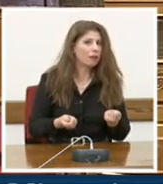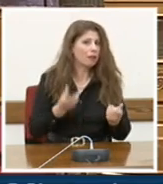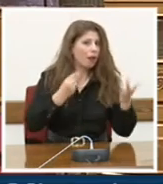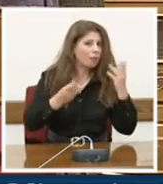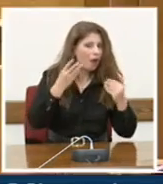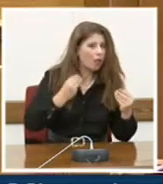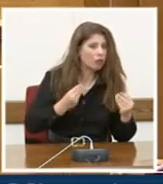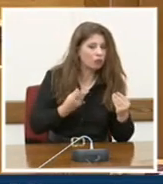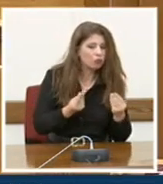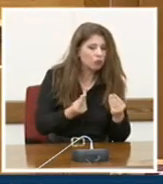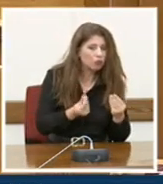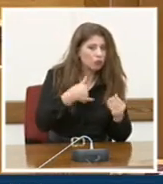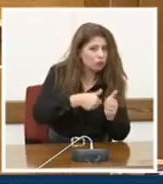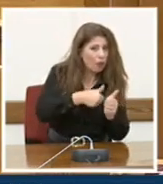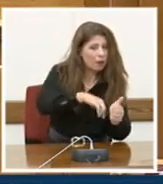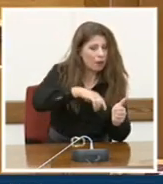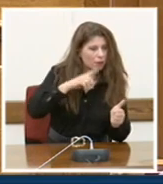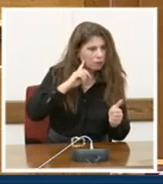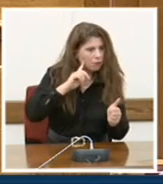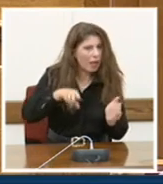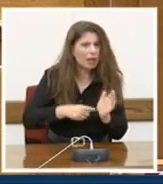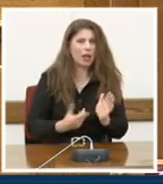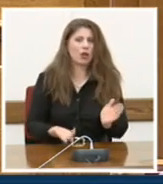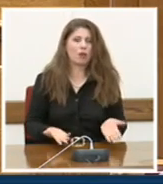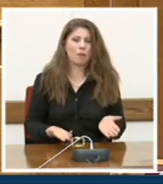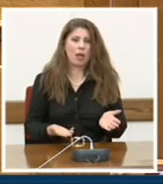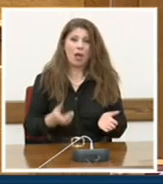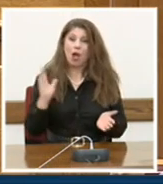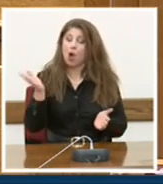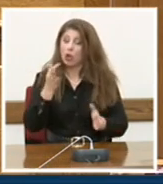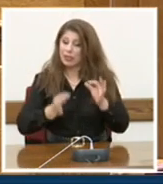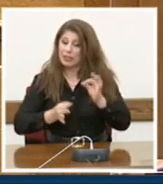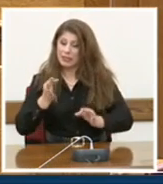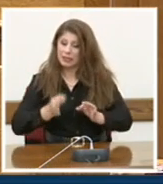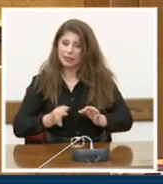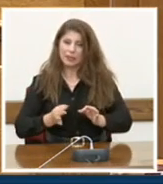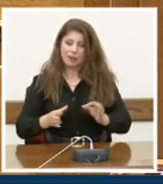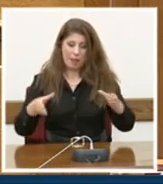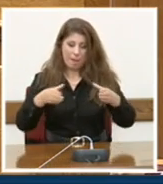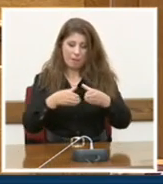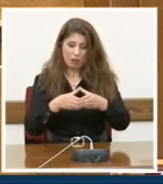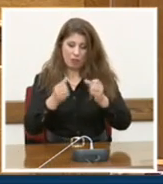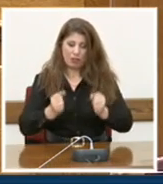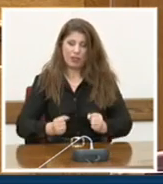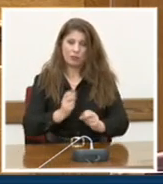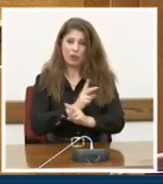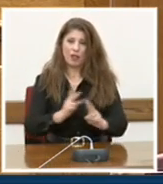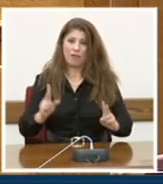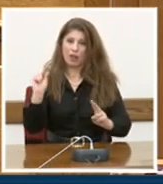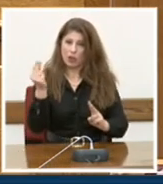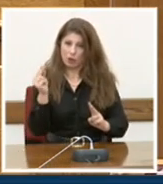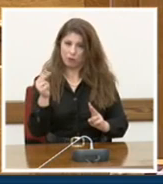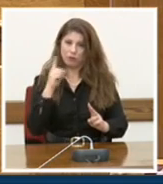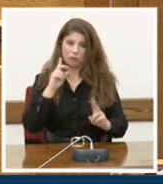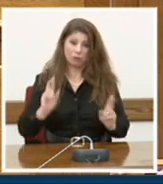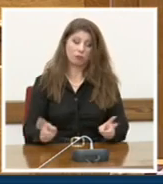στη συνεδρίαση της Επιτροπής Θεσμών και Διαφάνειας της Βουλής, η οποία συνεδρίασε με το θέμα αυτό, είναι